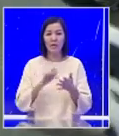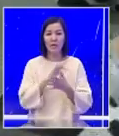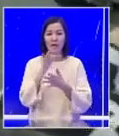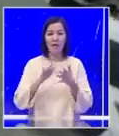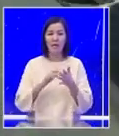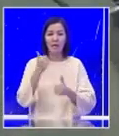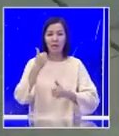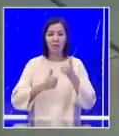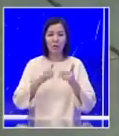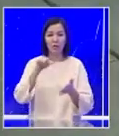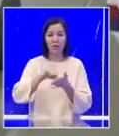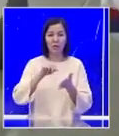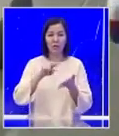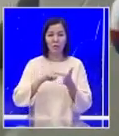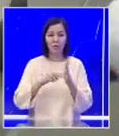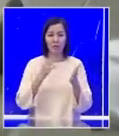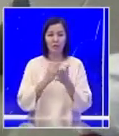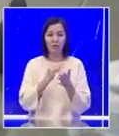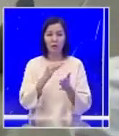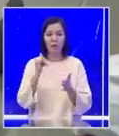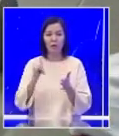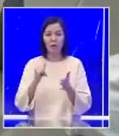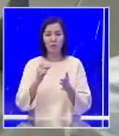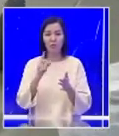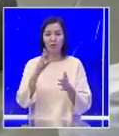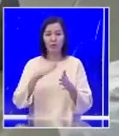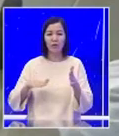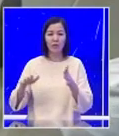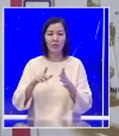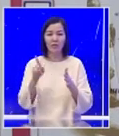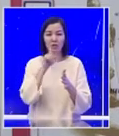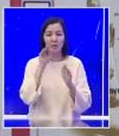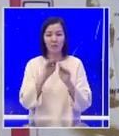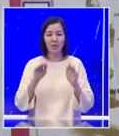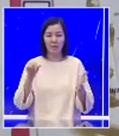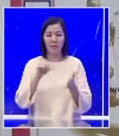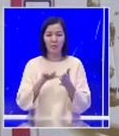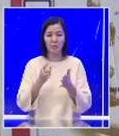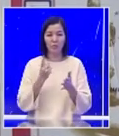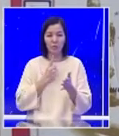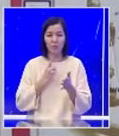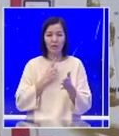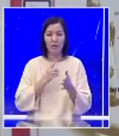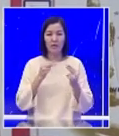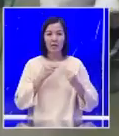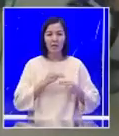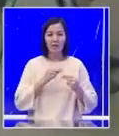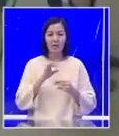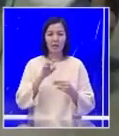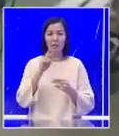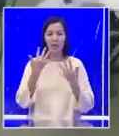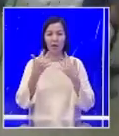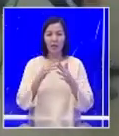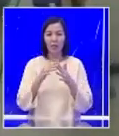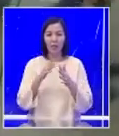турниріне қатысуды жоспарлап отыр. Ол жарысқа Жетісу өңірінің бірнеше аудандарынан жас балуандар келеді деп күтілуде. Еңбек ауылының спортшылары өз